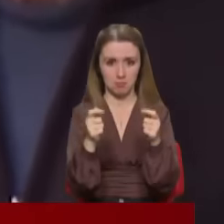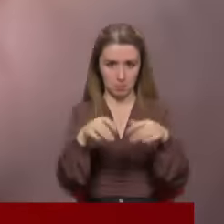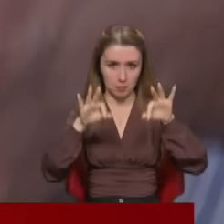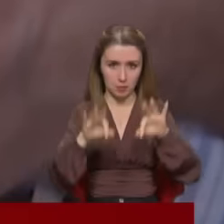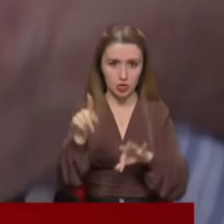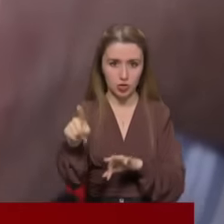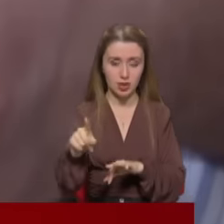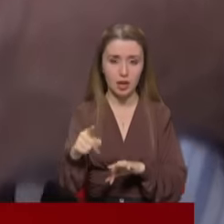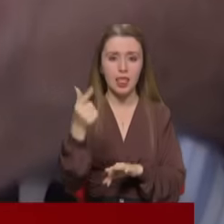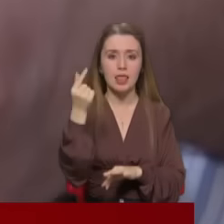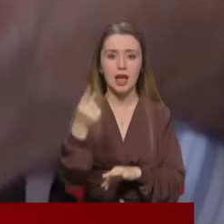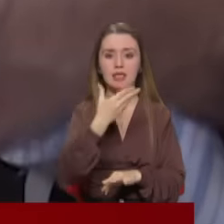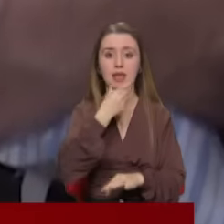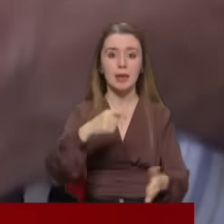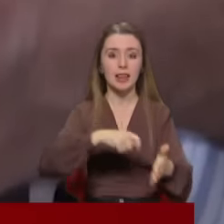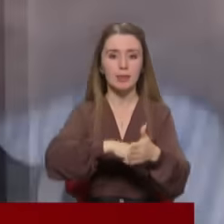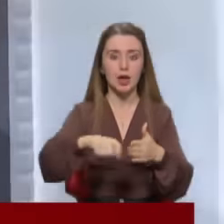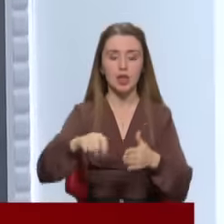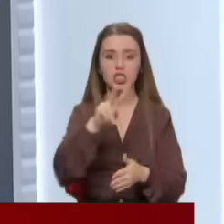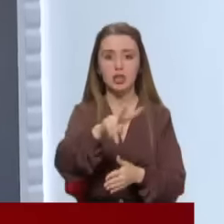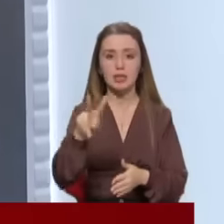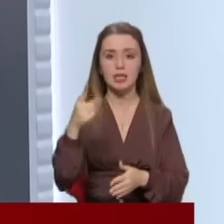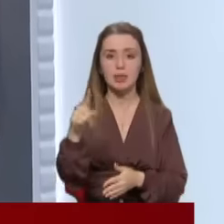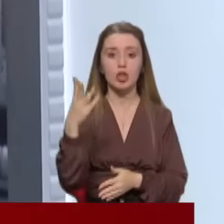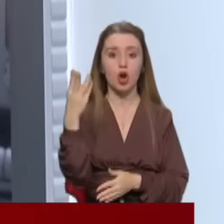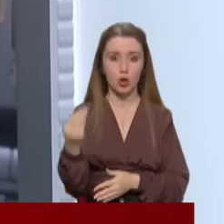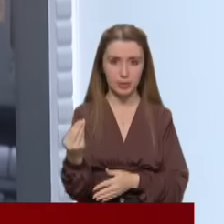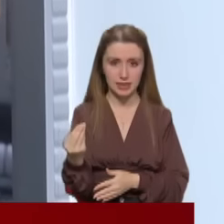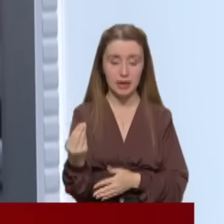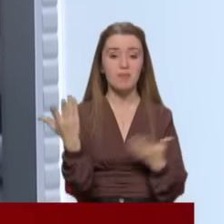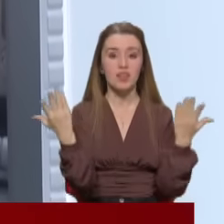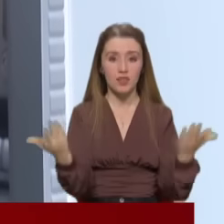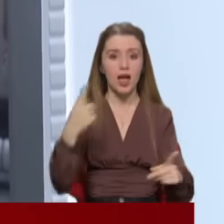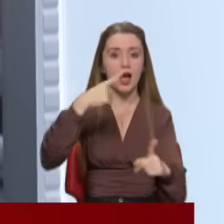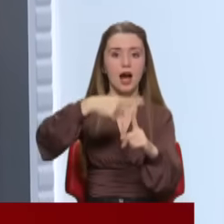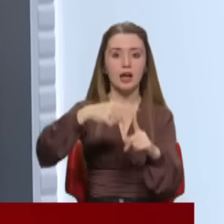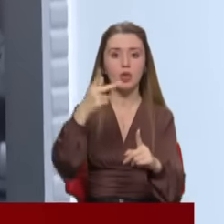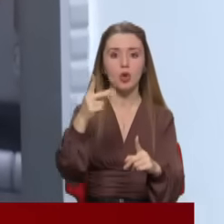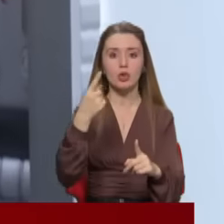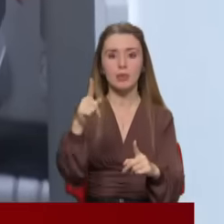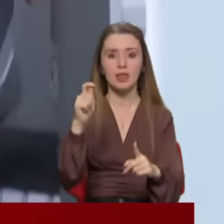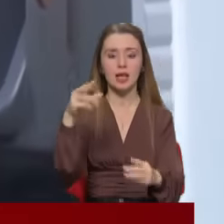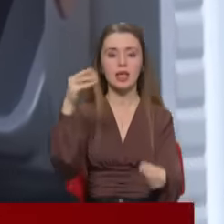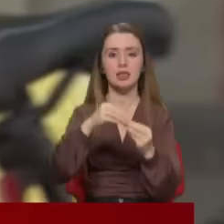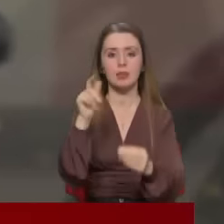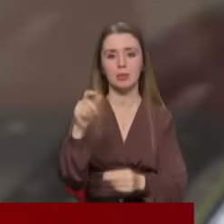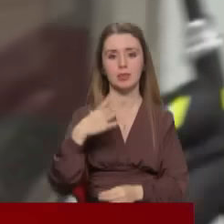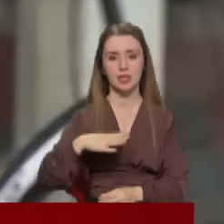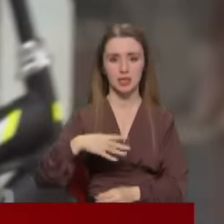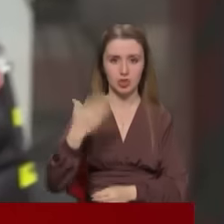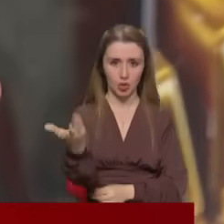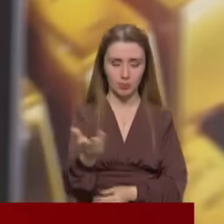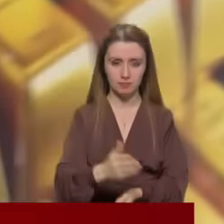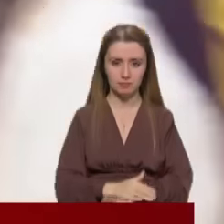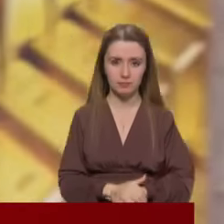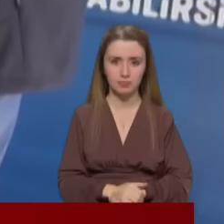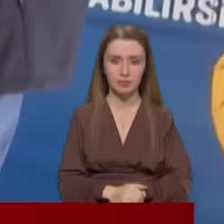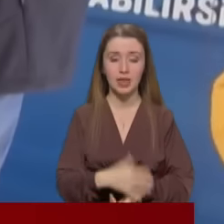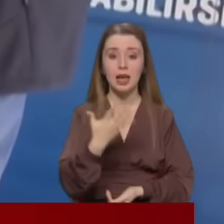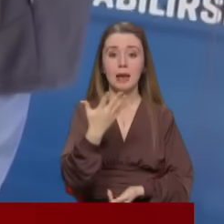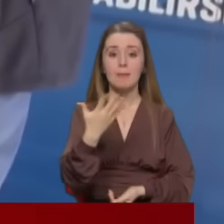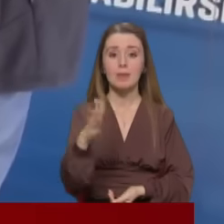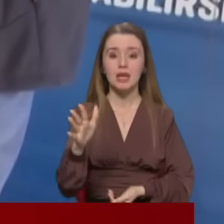başladı. En düşük emekli maaşının 22 bin lira olmasını, üzerine de 12 bin lira zam yapılmasını istedi emekliler. 5